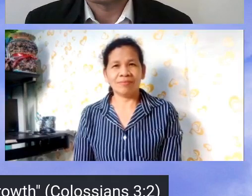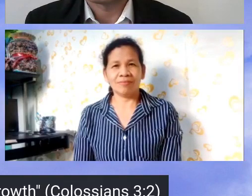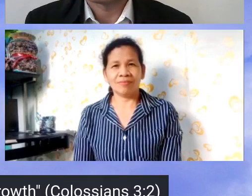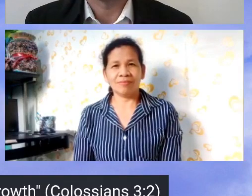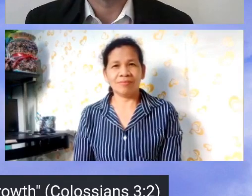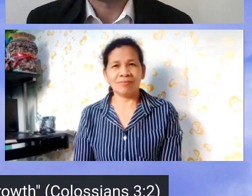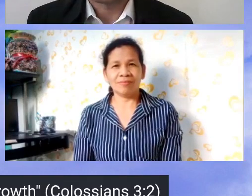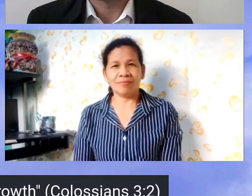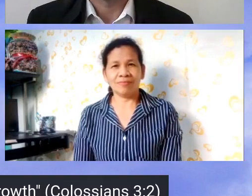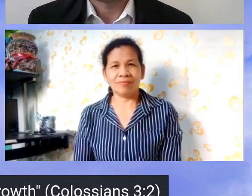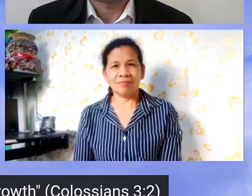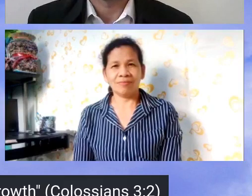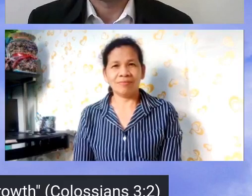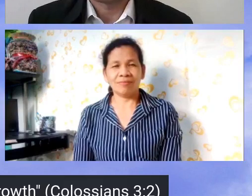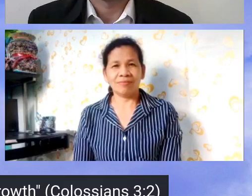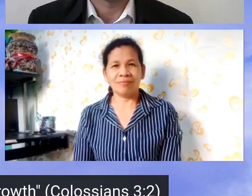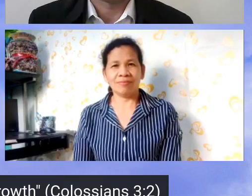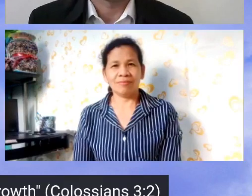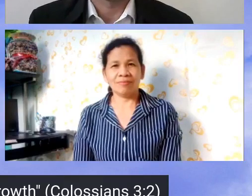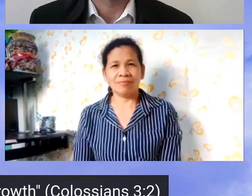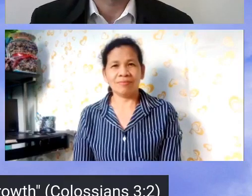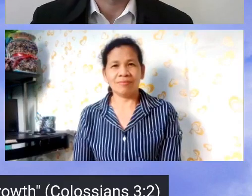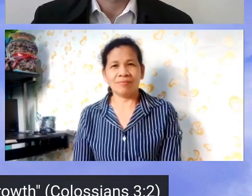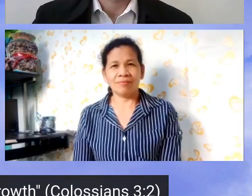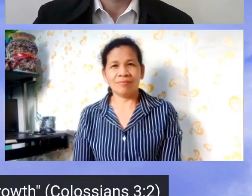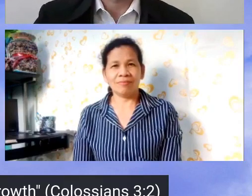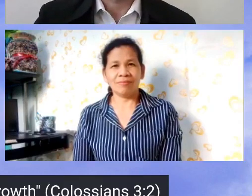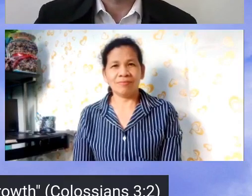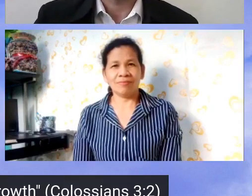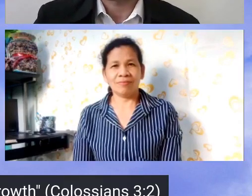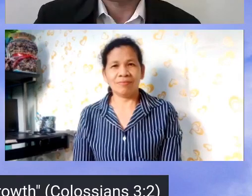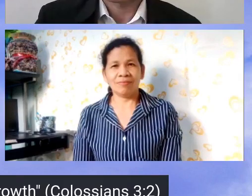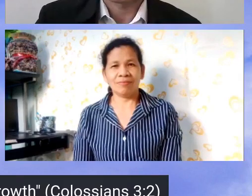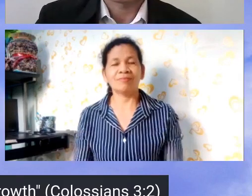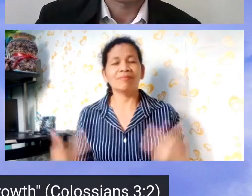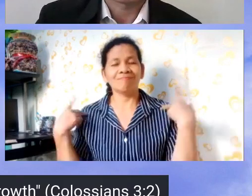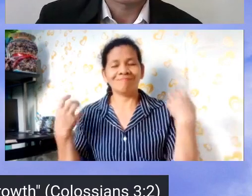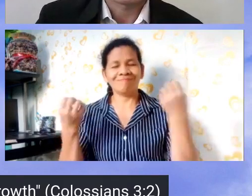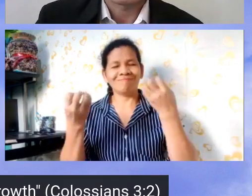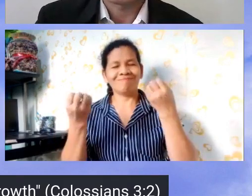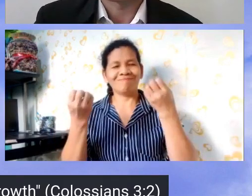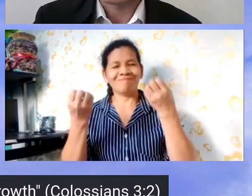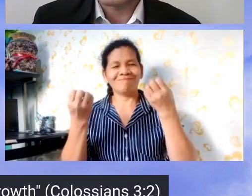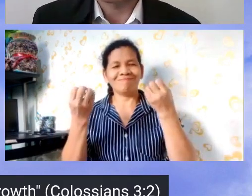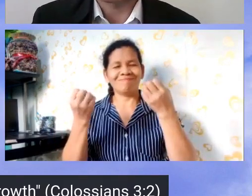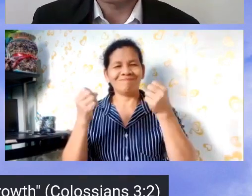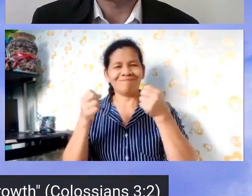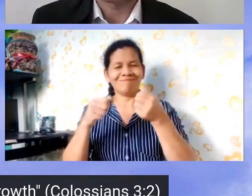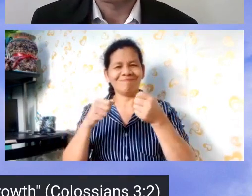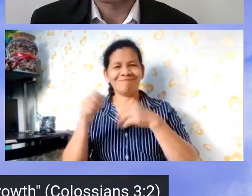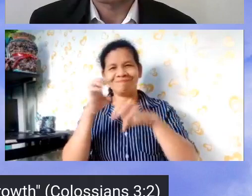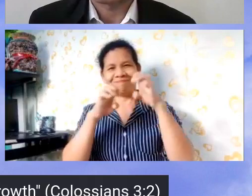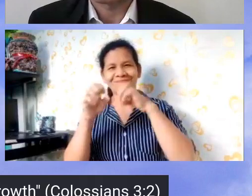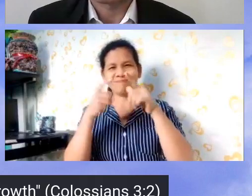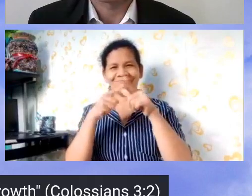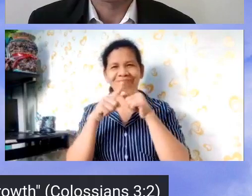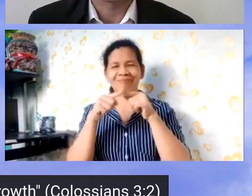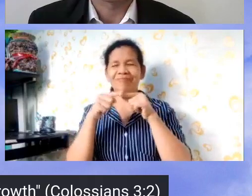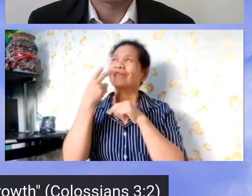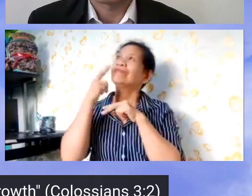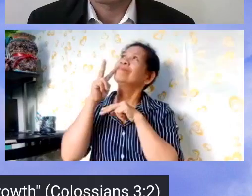impluensya din, Pastor Juby. May mga social experiment nga na yung bang nakatingala ka lang, oh, may mag-isa nakatingala ka